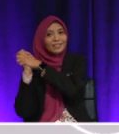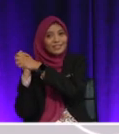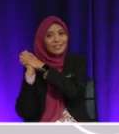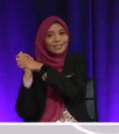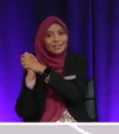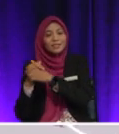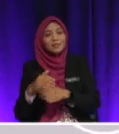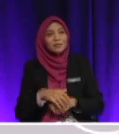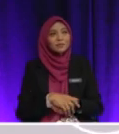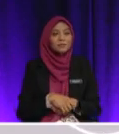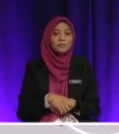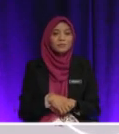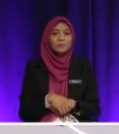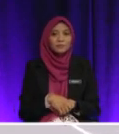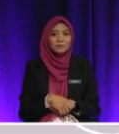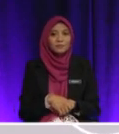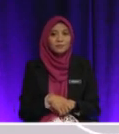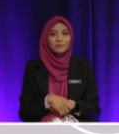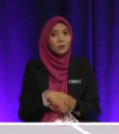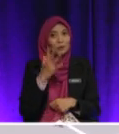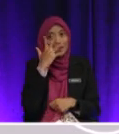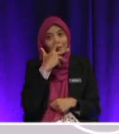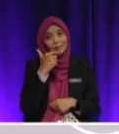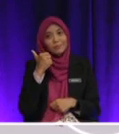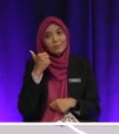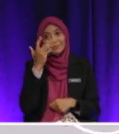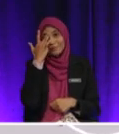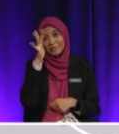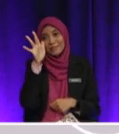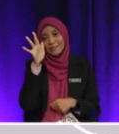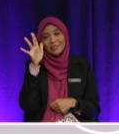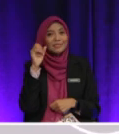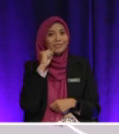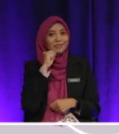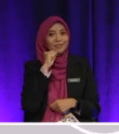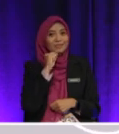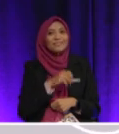sekali Sudahlah cantik pandai Pulo kembang